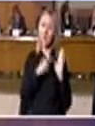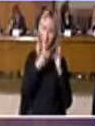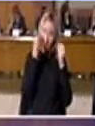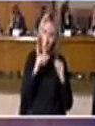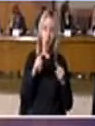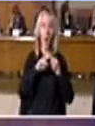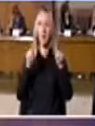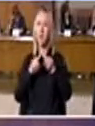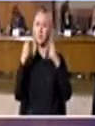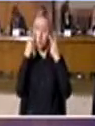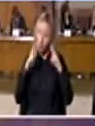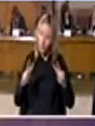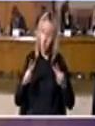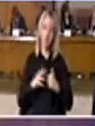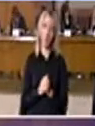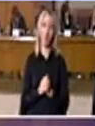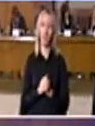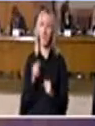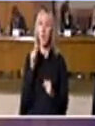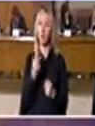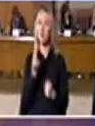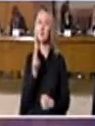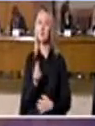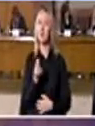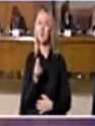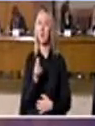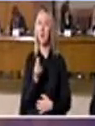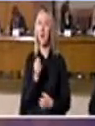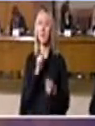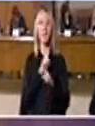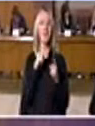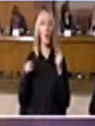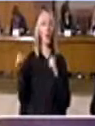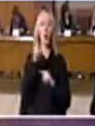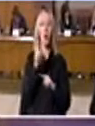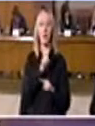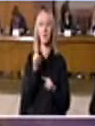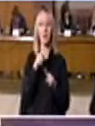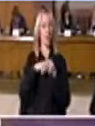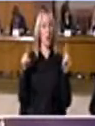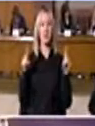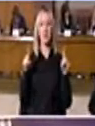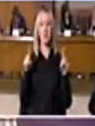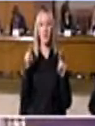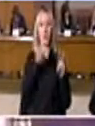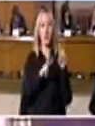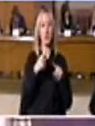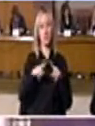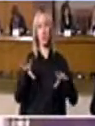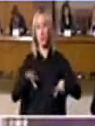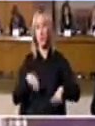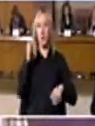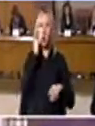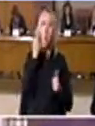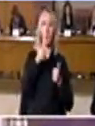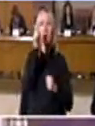različitosti uvažavaju. To je Srbija u kojoj nas niko neće nejednako tretirati zato što smo žena, Rom,